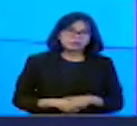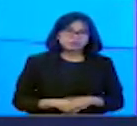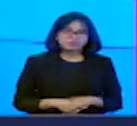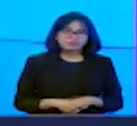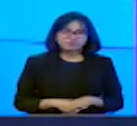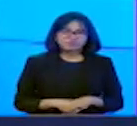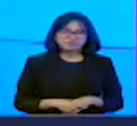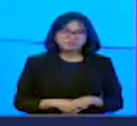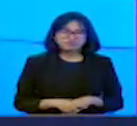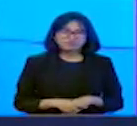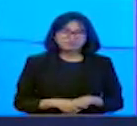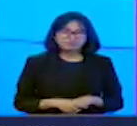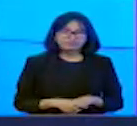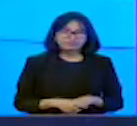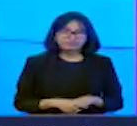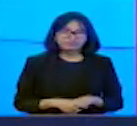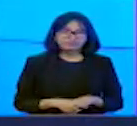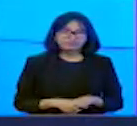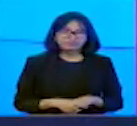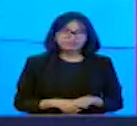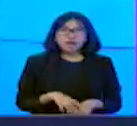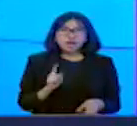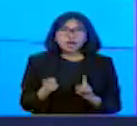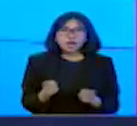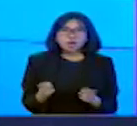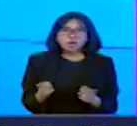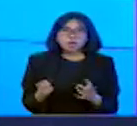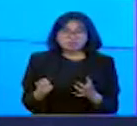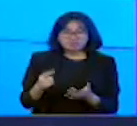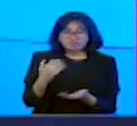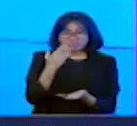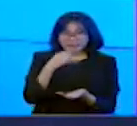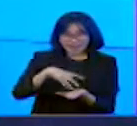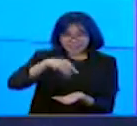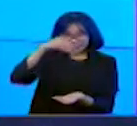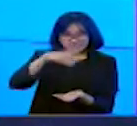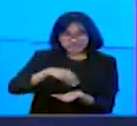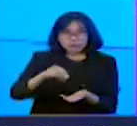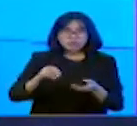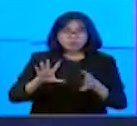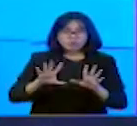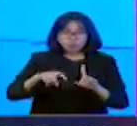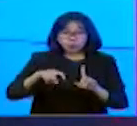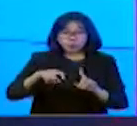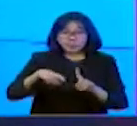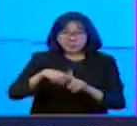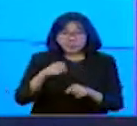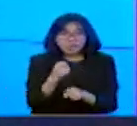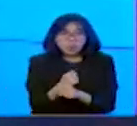10 kilo bukan 10 liter. Kalau beras 10 kilo paling-paling cukup membuat 2 minggu.